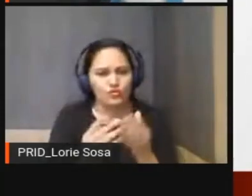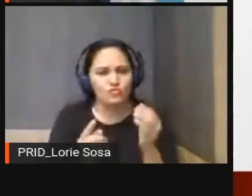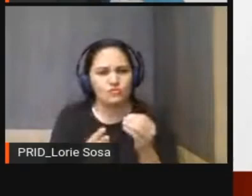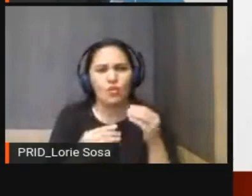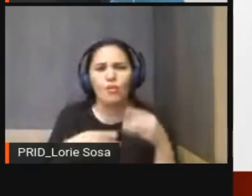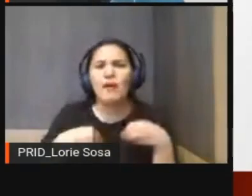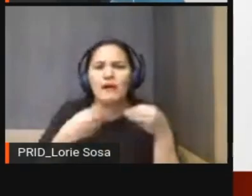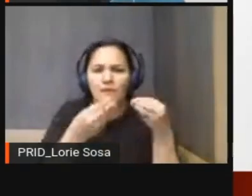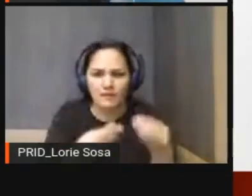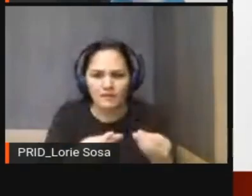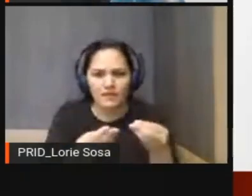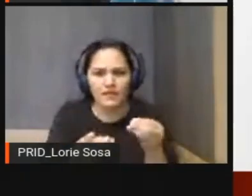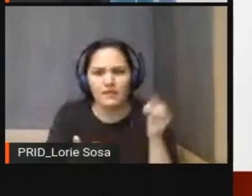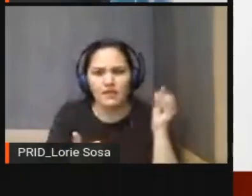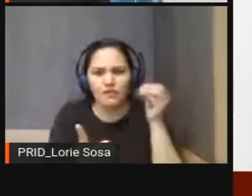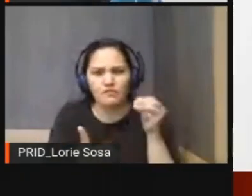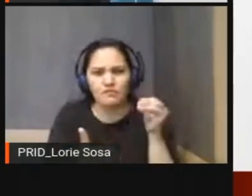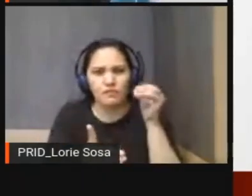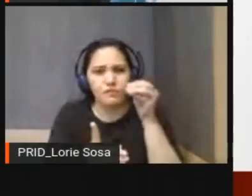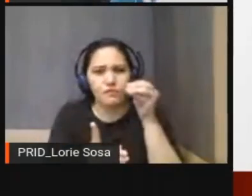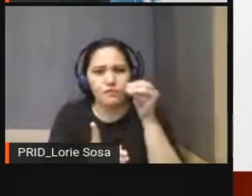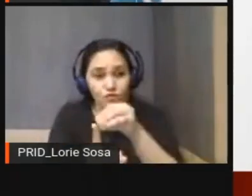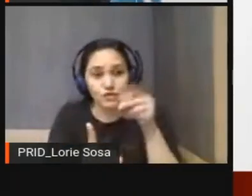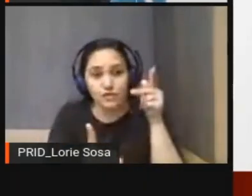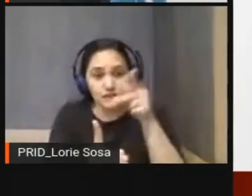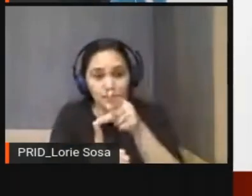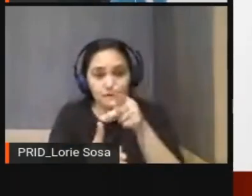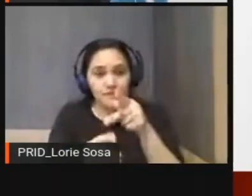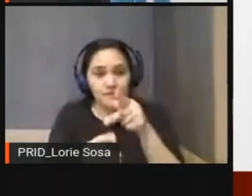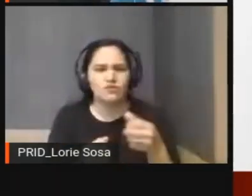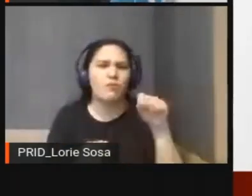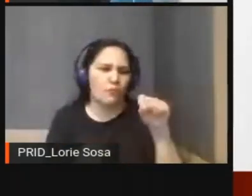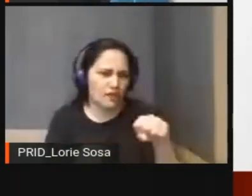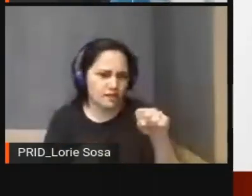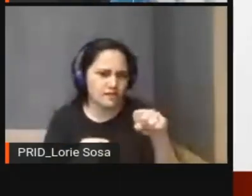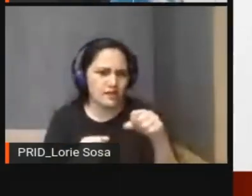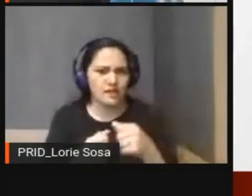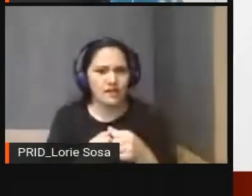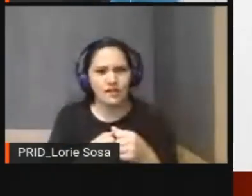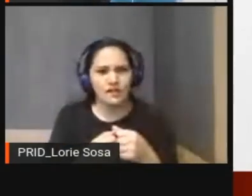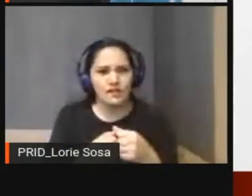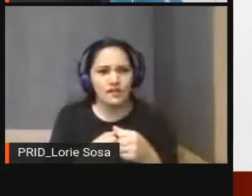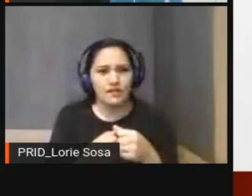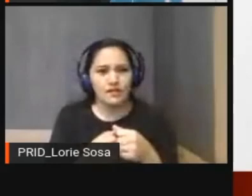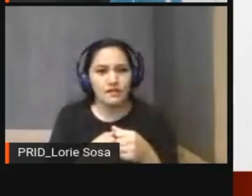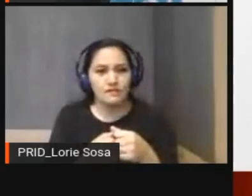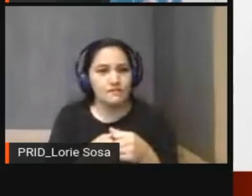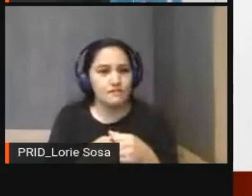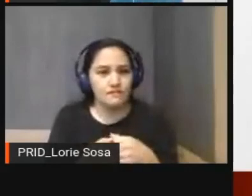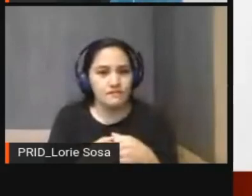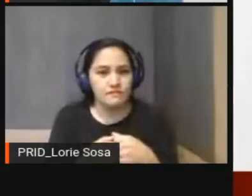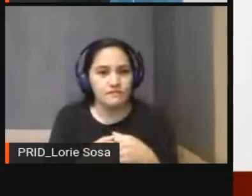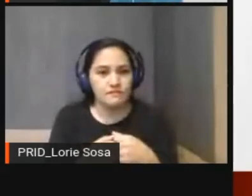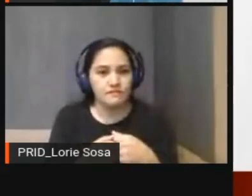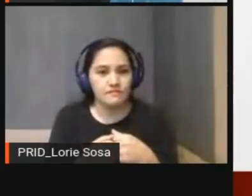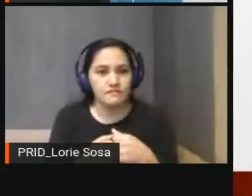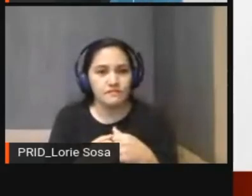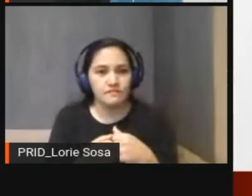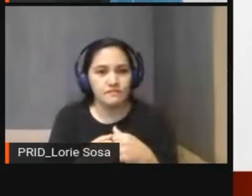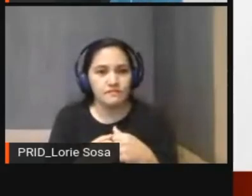na pwede silang makipagsabayan doon sa mga taong hindi naman nabibilang sa ating komunidad.